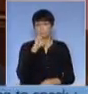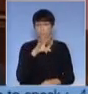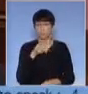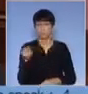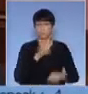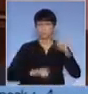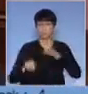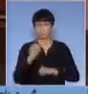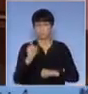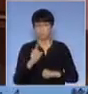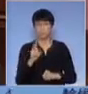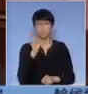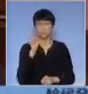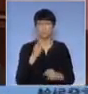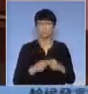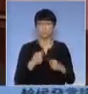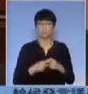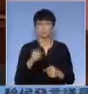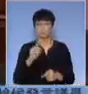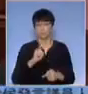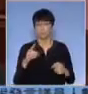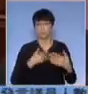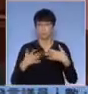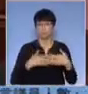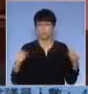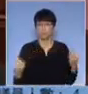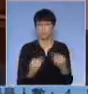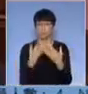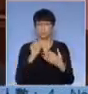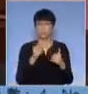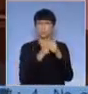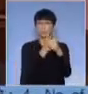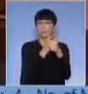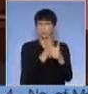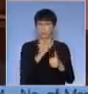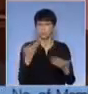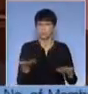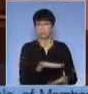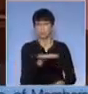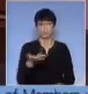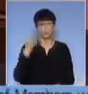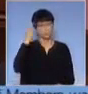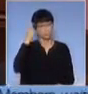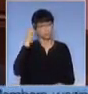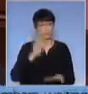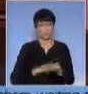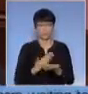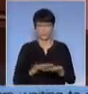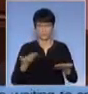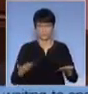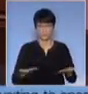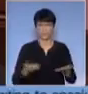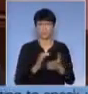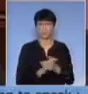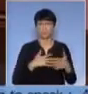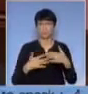會採取，倘若係如果再有咁嘅事情發生，點樣追究呢？我哋大家都知道道理喺邊度，但係而家就犯咗事而